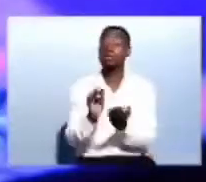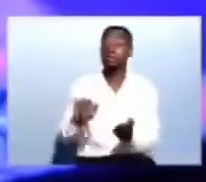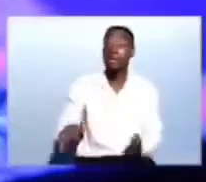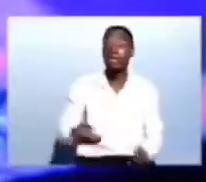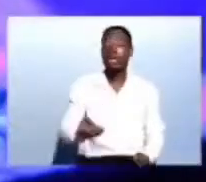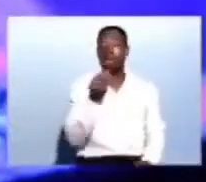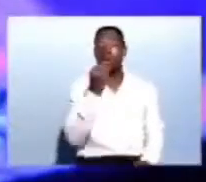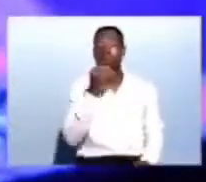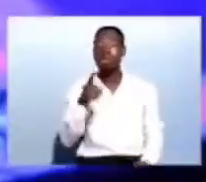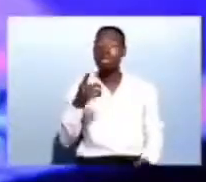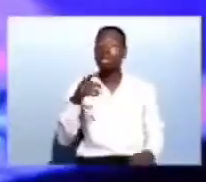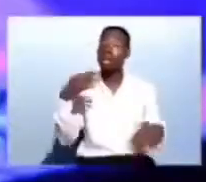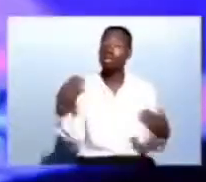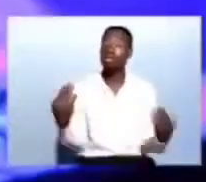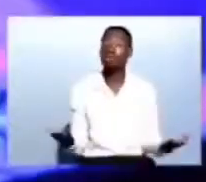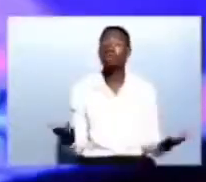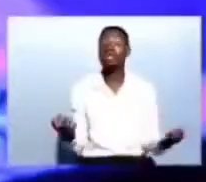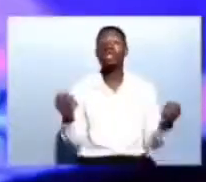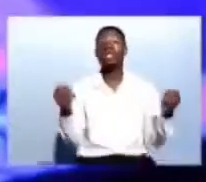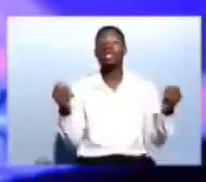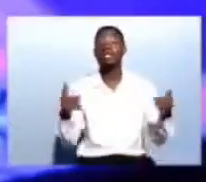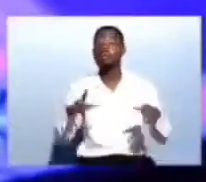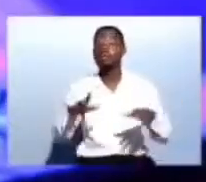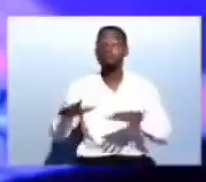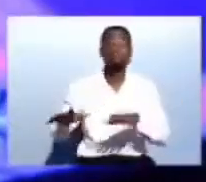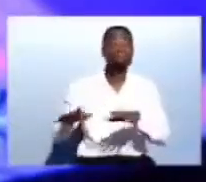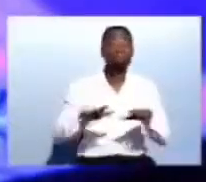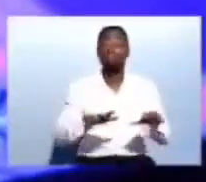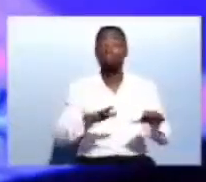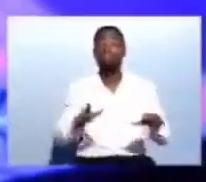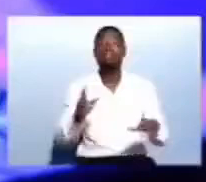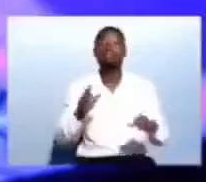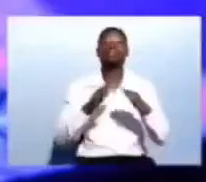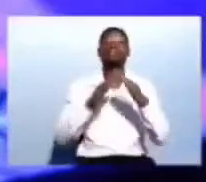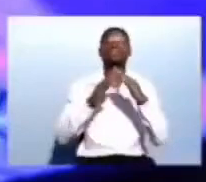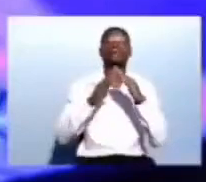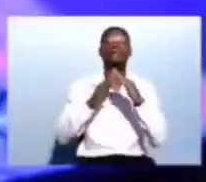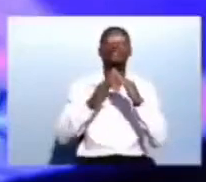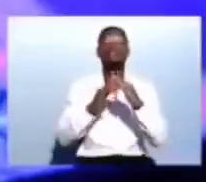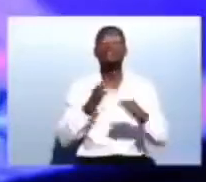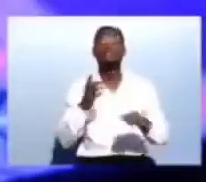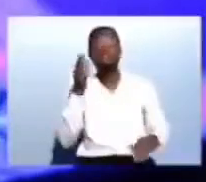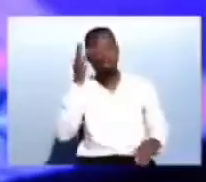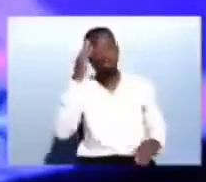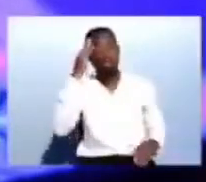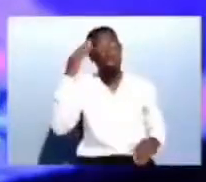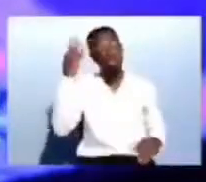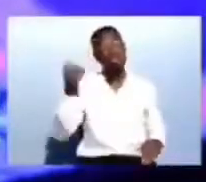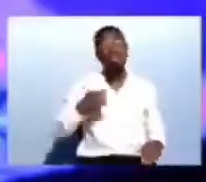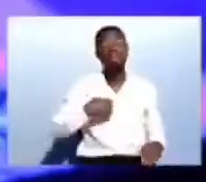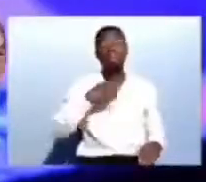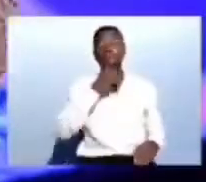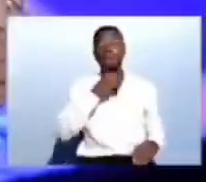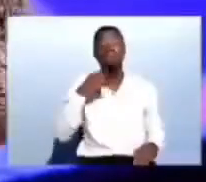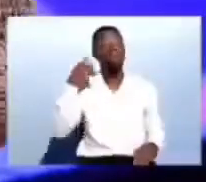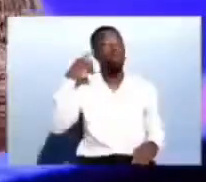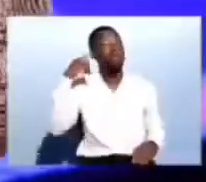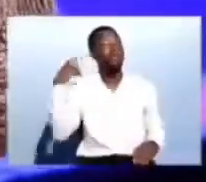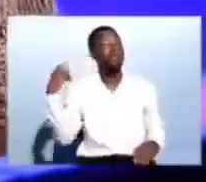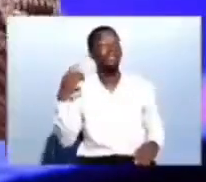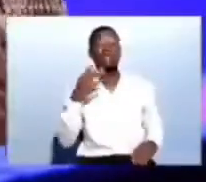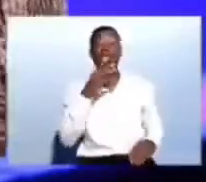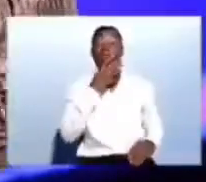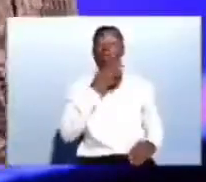wanakula nini hajui. Lakini anayamba yamba tu pale nyumbani. Ujui mimi mwanaume, ujui mimi mwanaume. Ukisikia